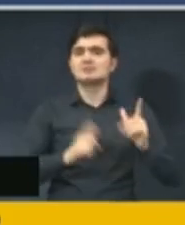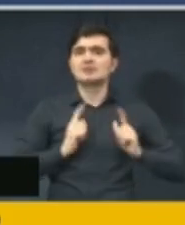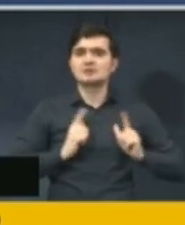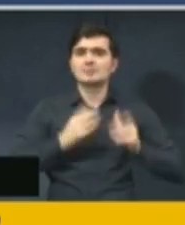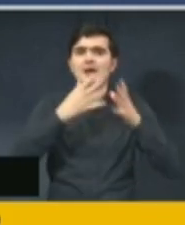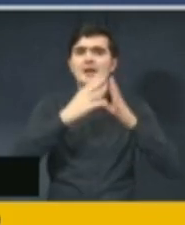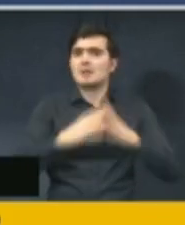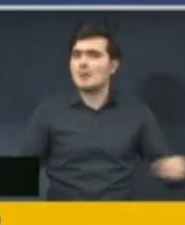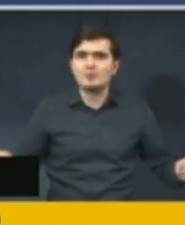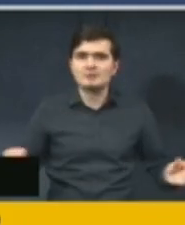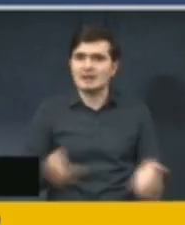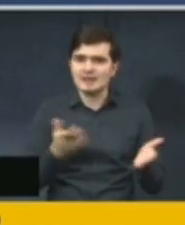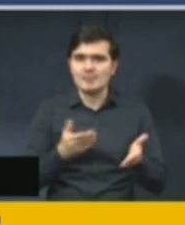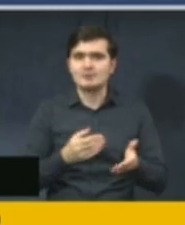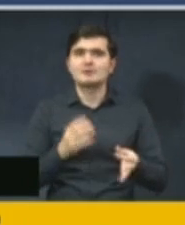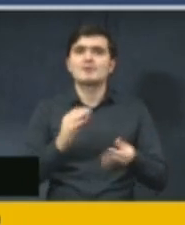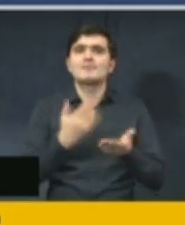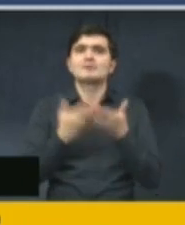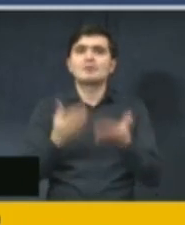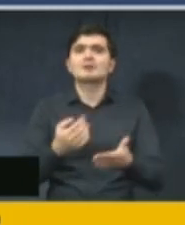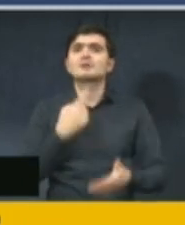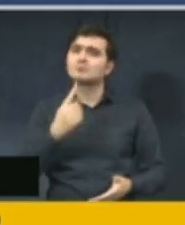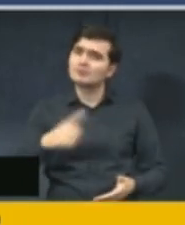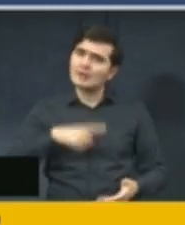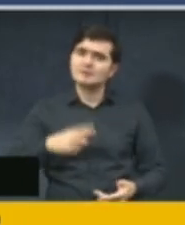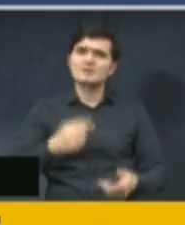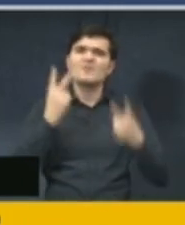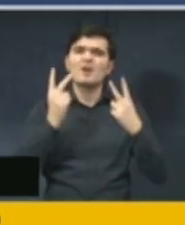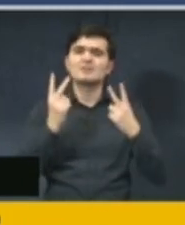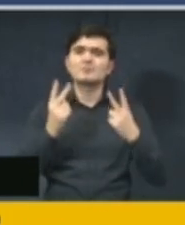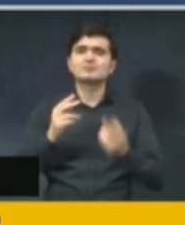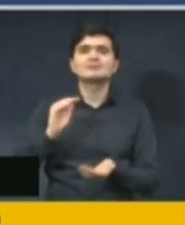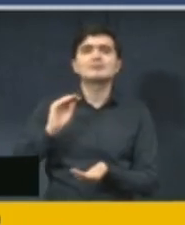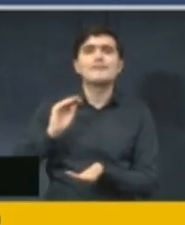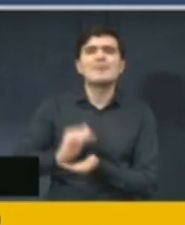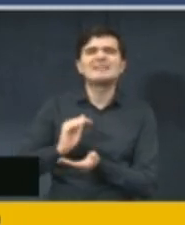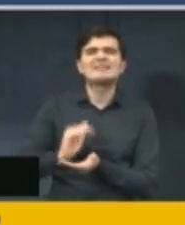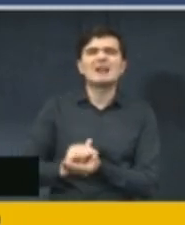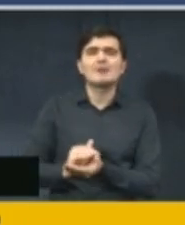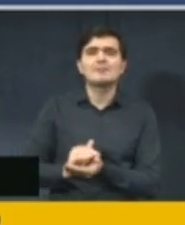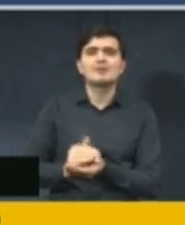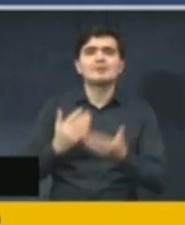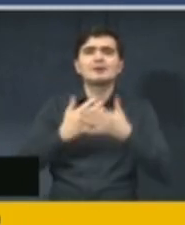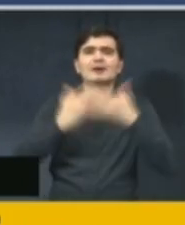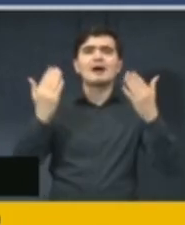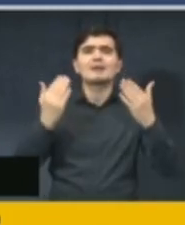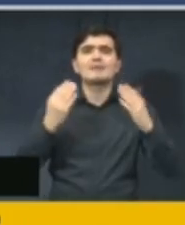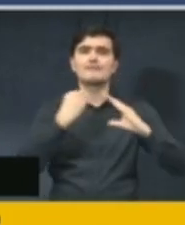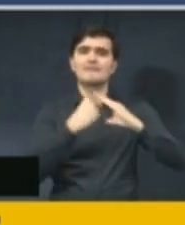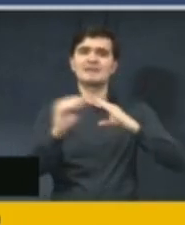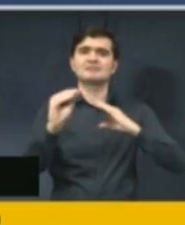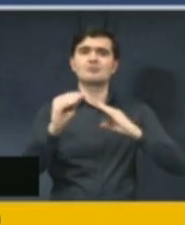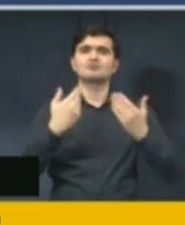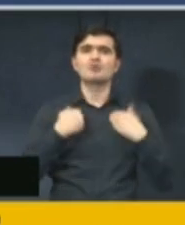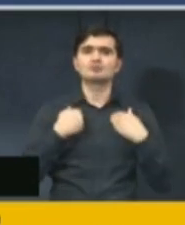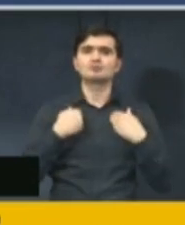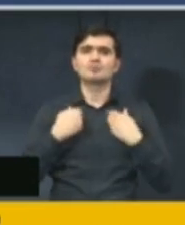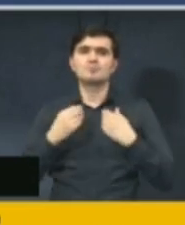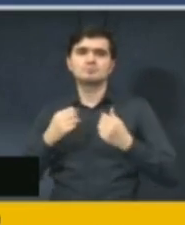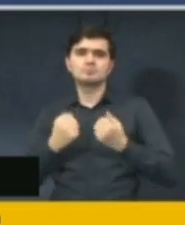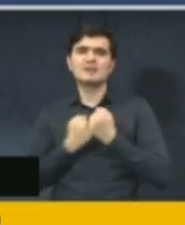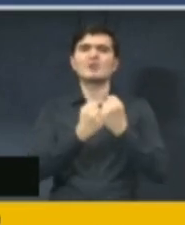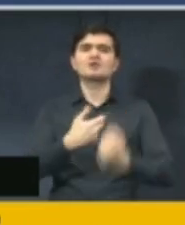rapid. De aceea spun că este foarte important să menținem clar mesajul pentru